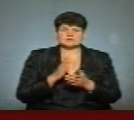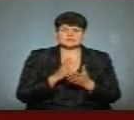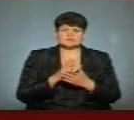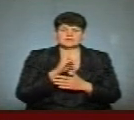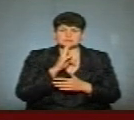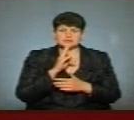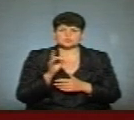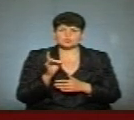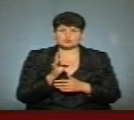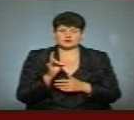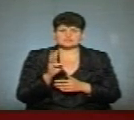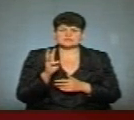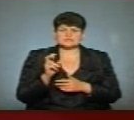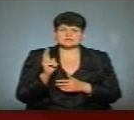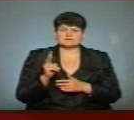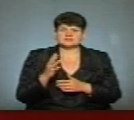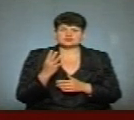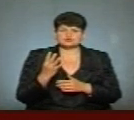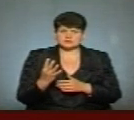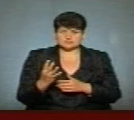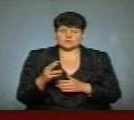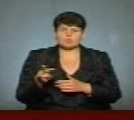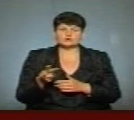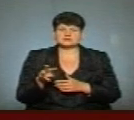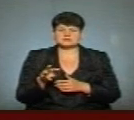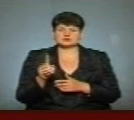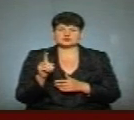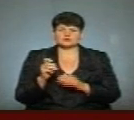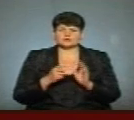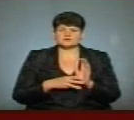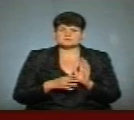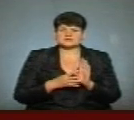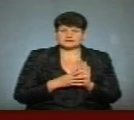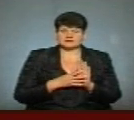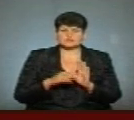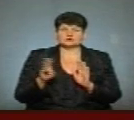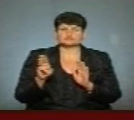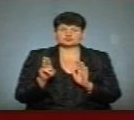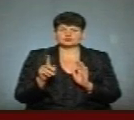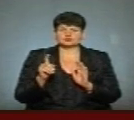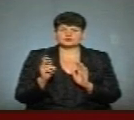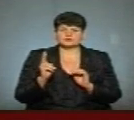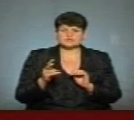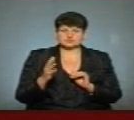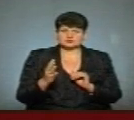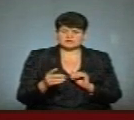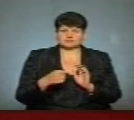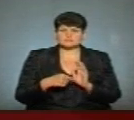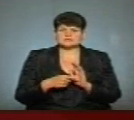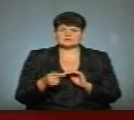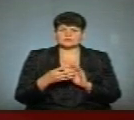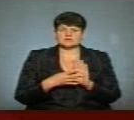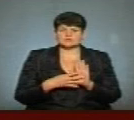в Кременецькому районі – 324, у Монастириському – 189, Шумському – 124, у місті